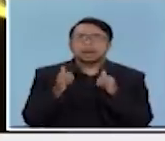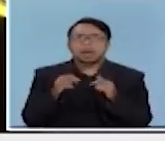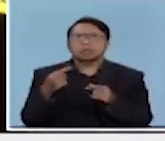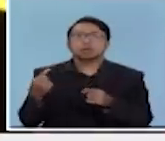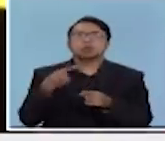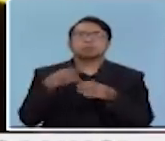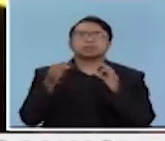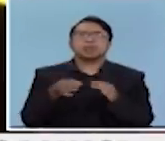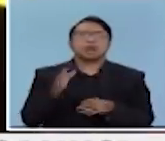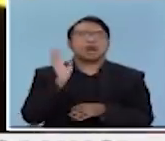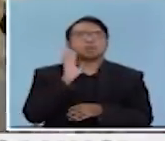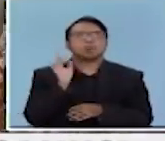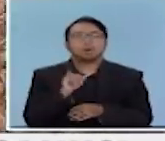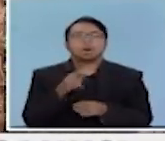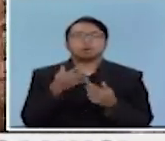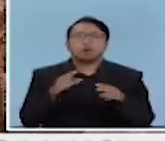ya sudah saya